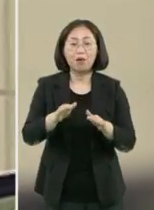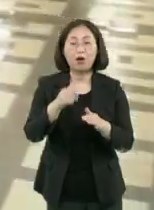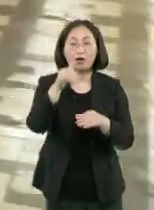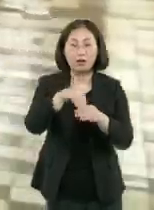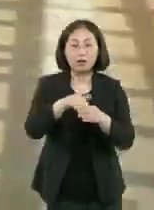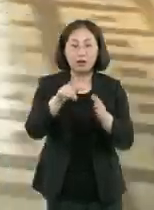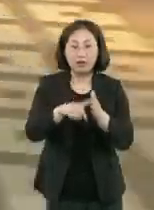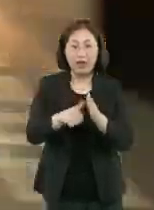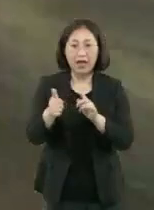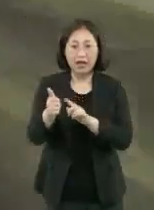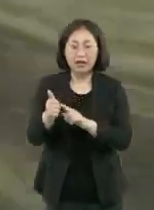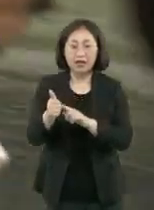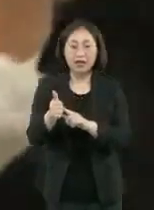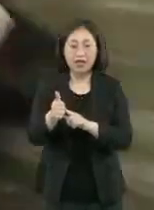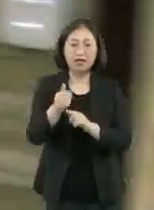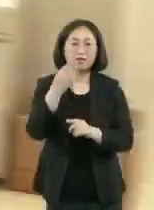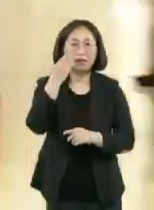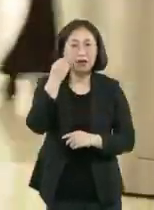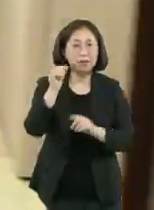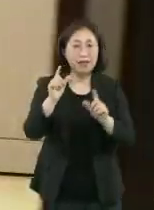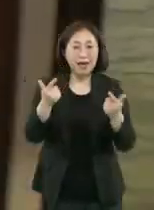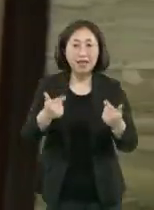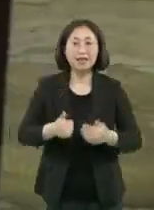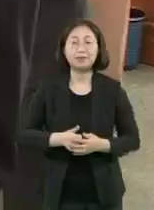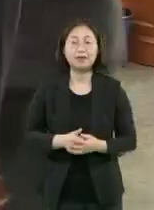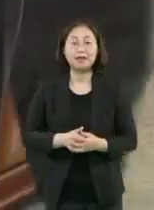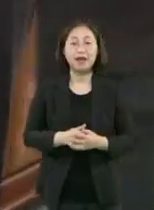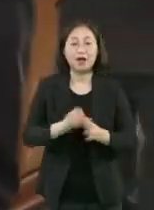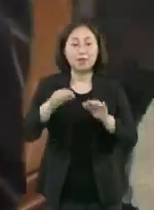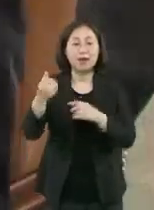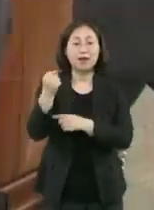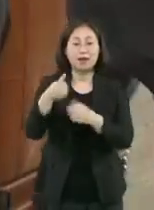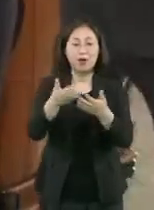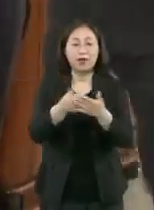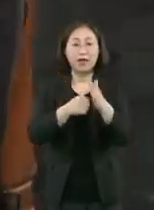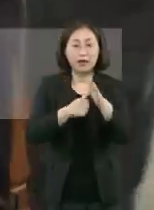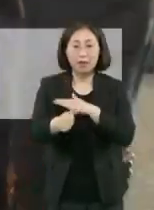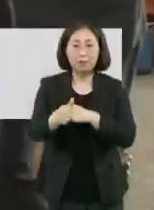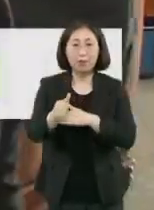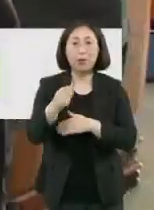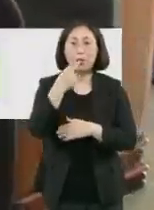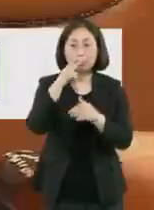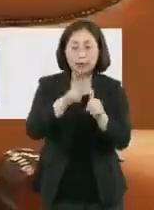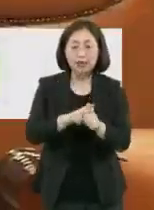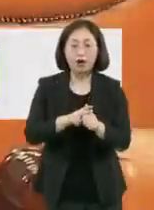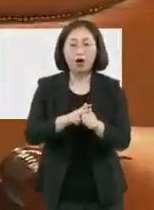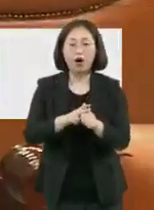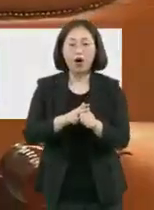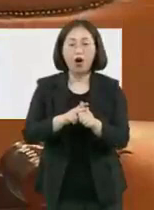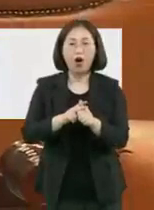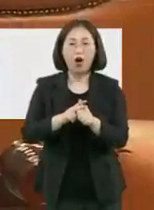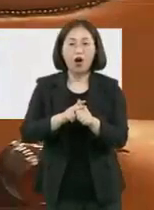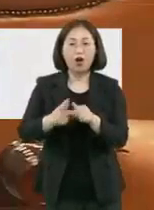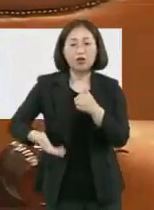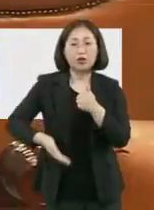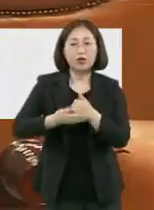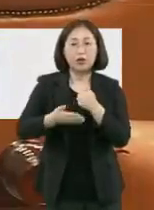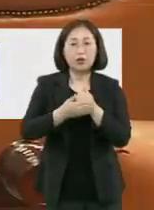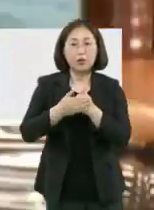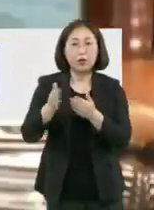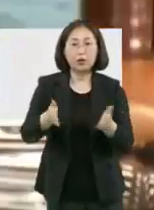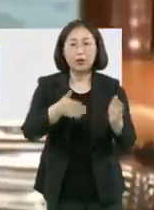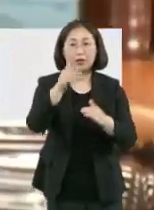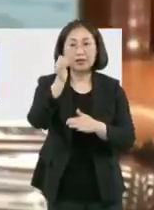김 당선자의 시작은 매끄럽지 못했습니다. 국민의힘 원내대표에 도전했다가 이른바 윤핵관에 밀려 충남